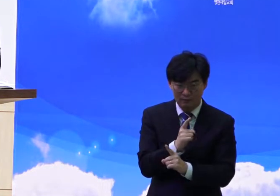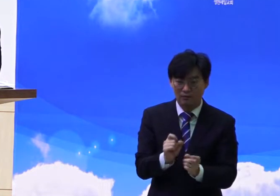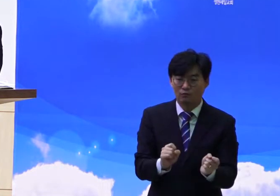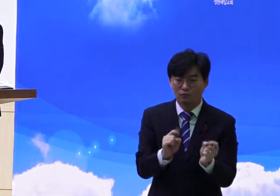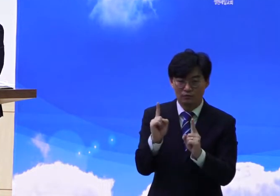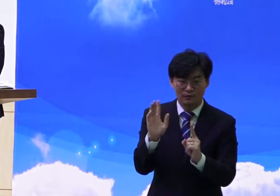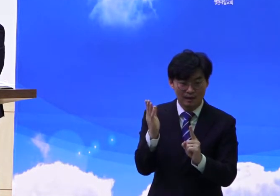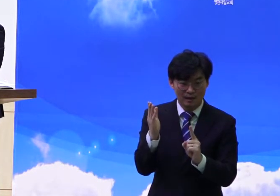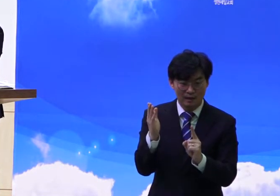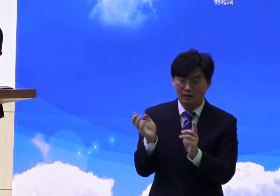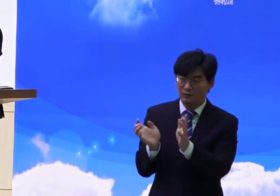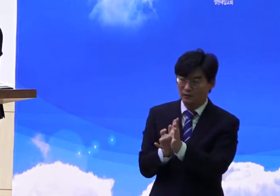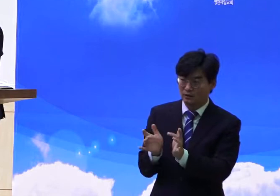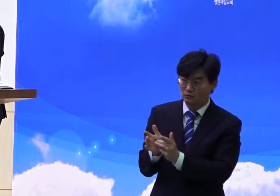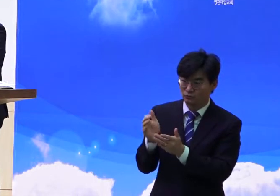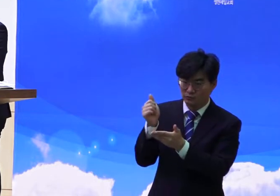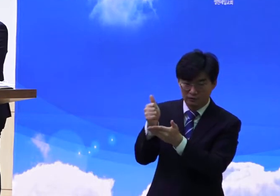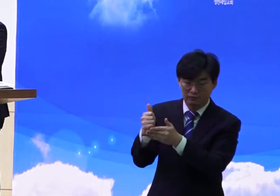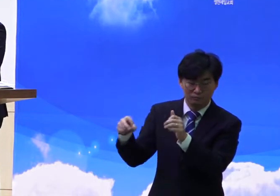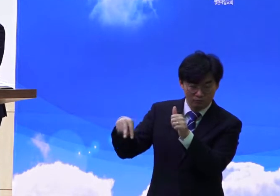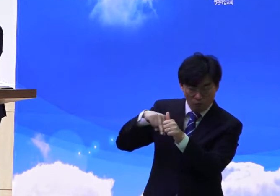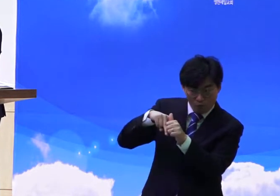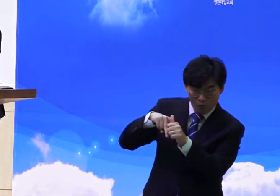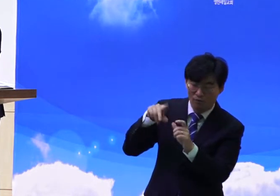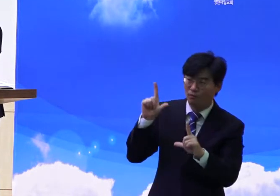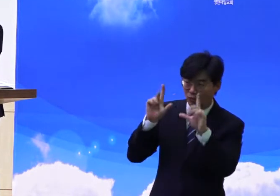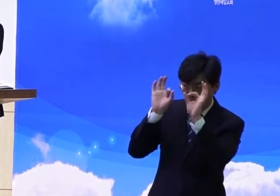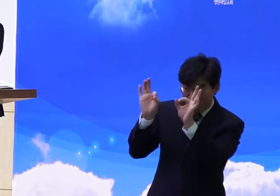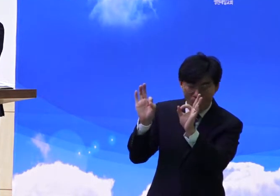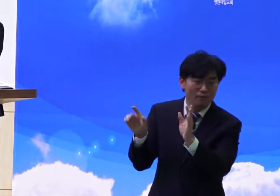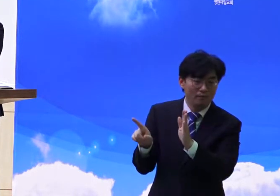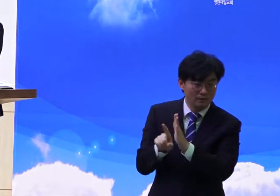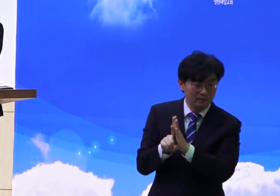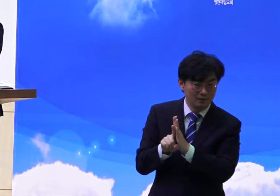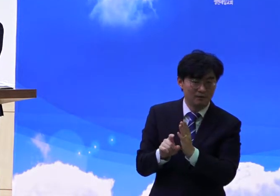생각합니다. 쳐다보면 산다고? 그게